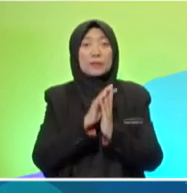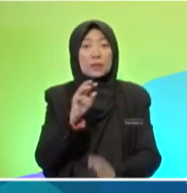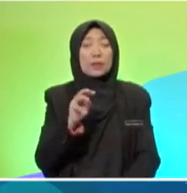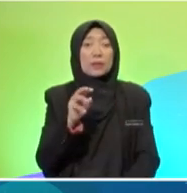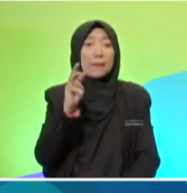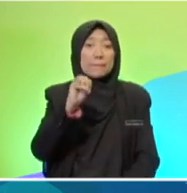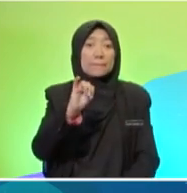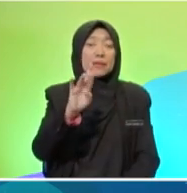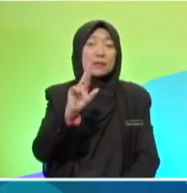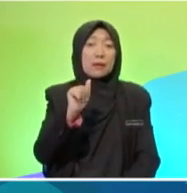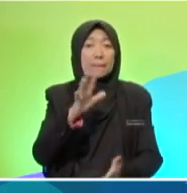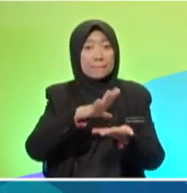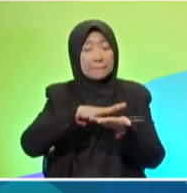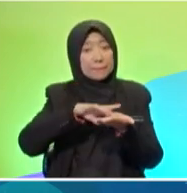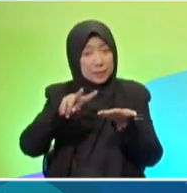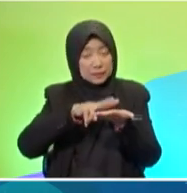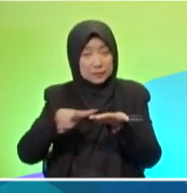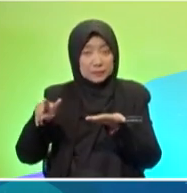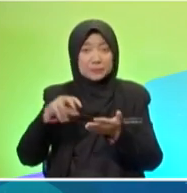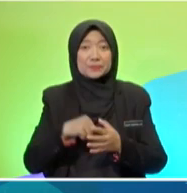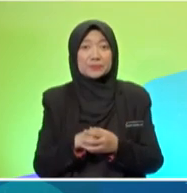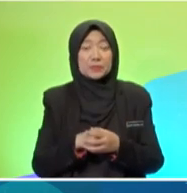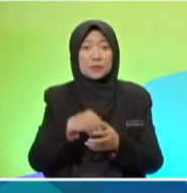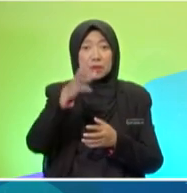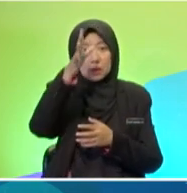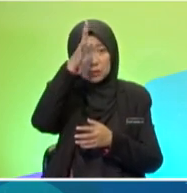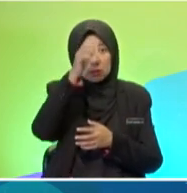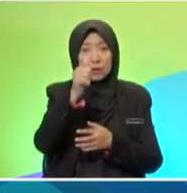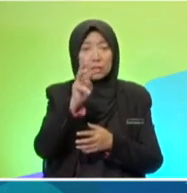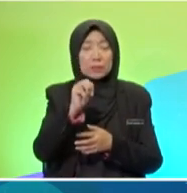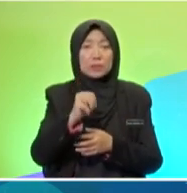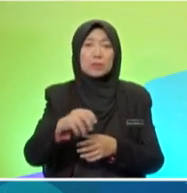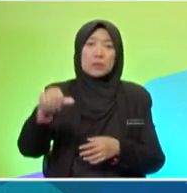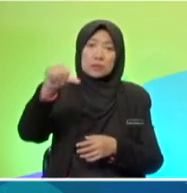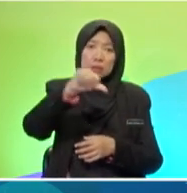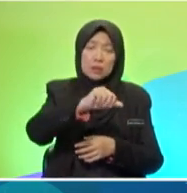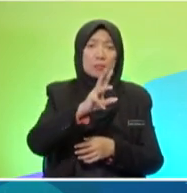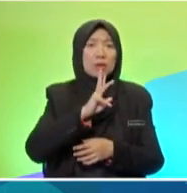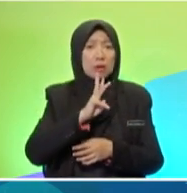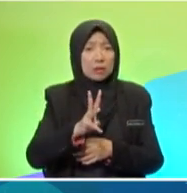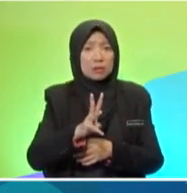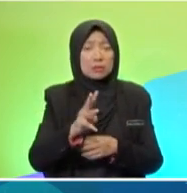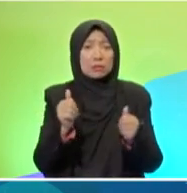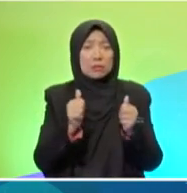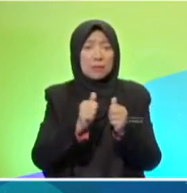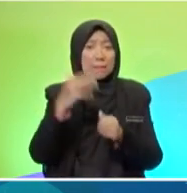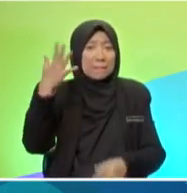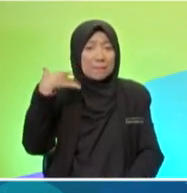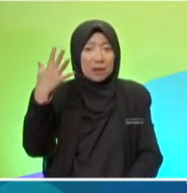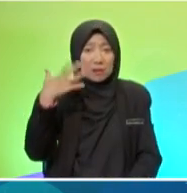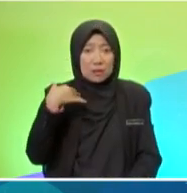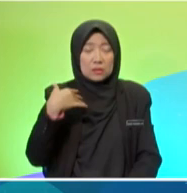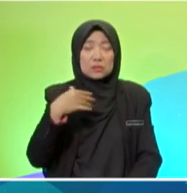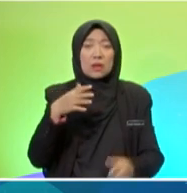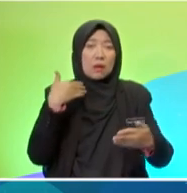Oke situasinya ya Ayah Amin menyiram tangan Amin dengan air panas sehingga melecur karena